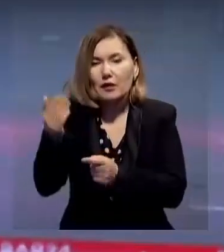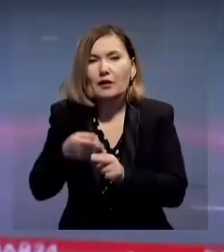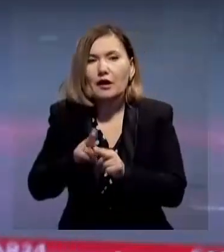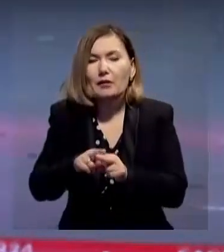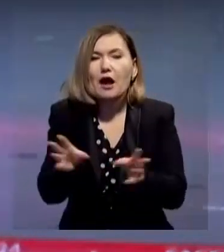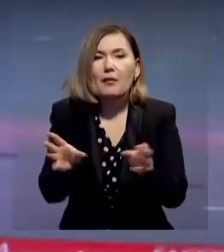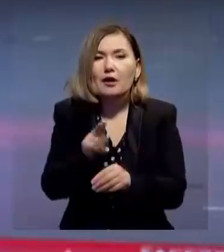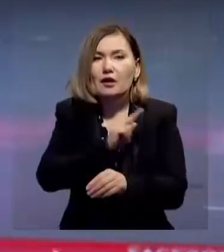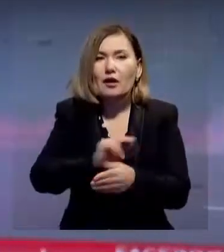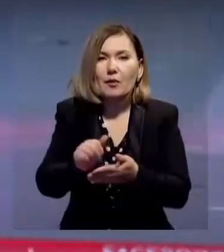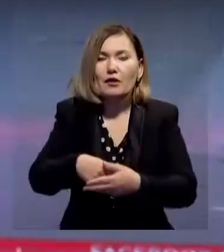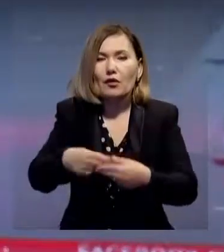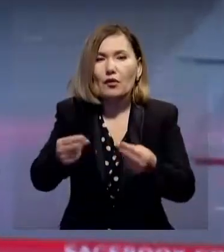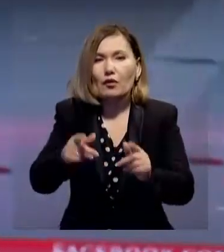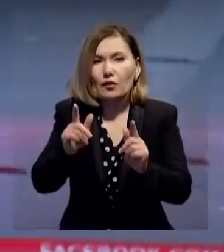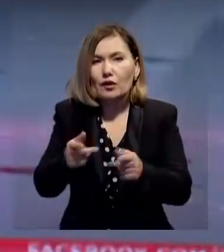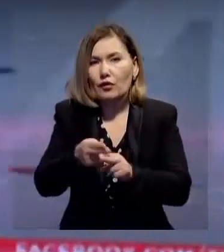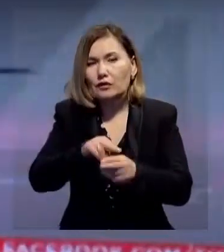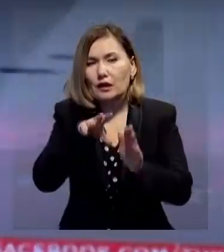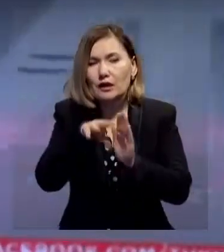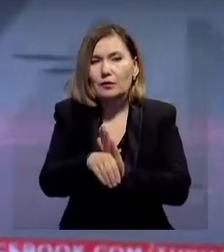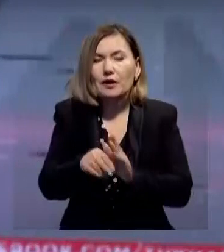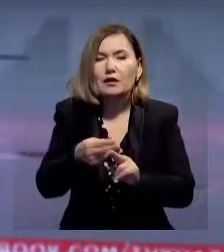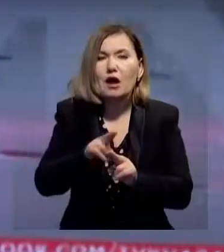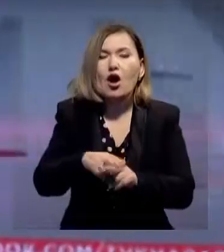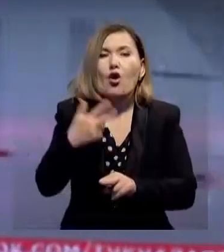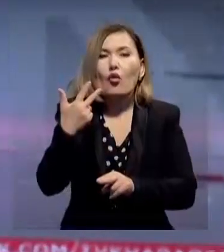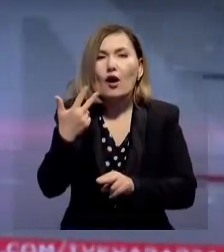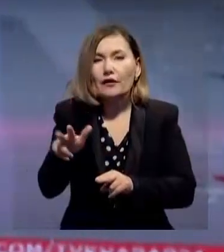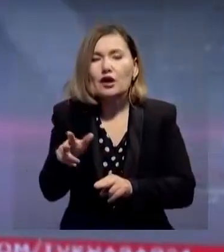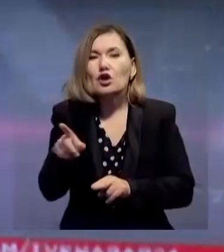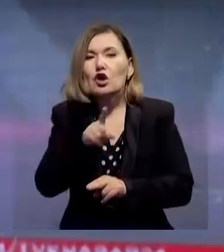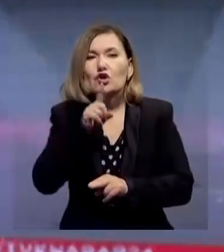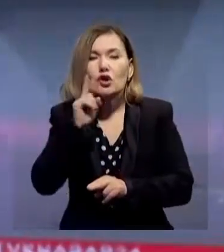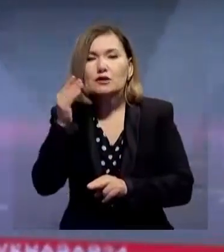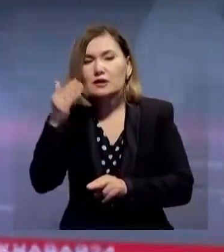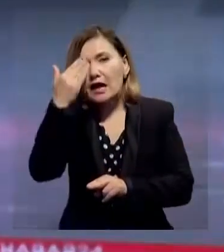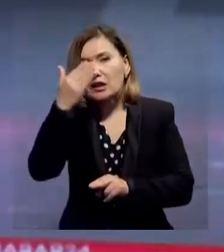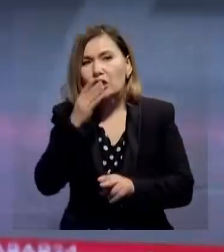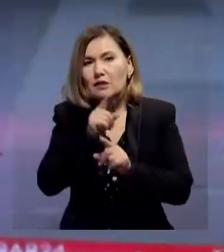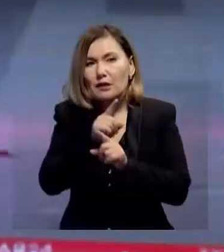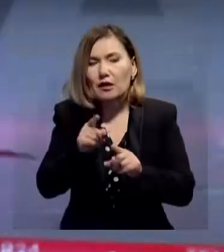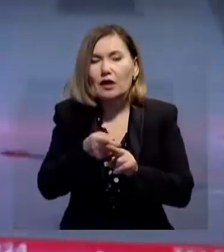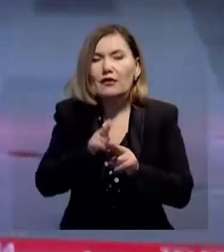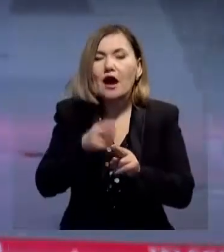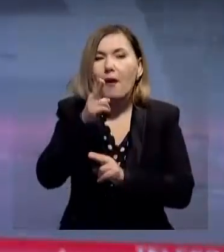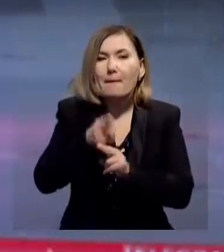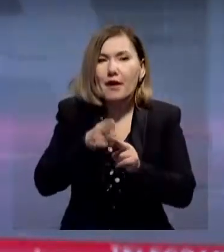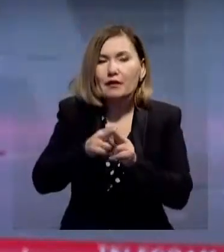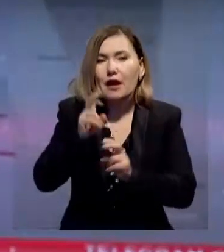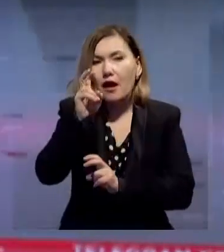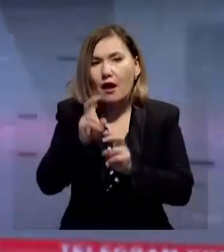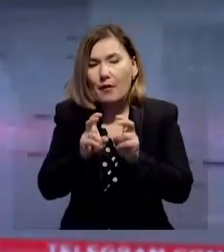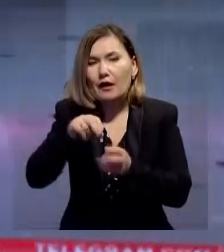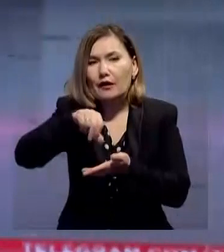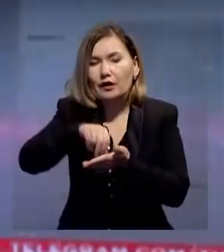орталығы өзара әріптестік меморандумына қол қойды. Осы келісім аясында 30 шақты түлек жаз мезгілінде металлургия комбинатында